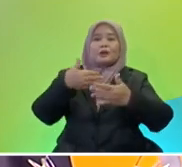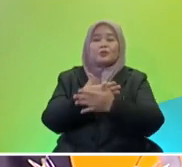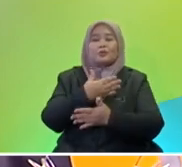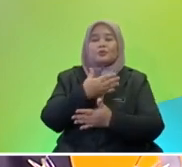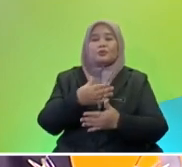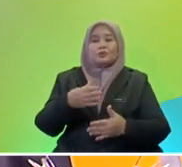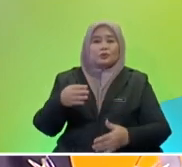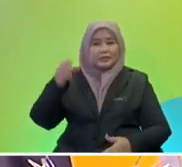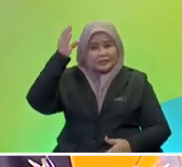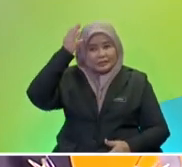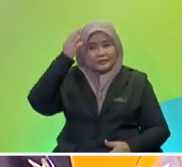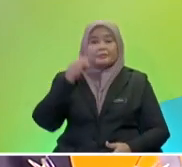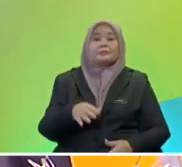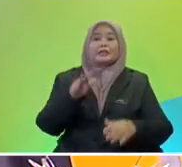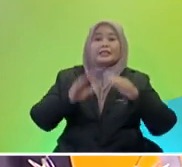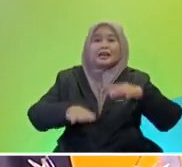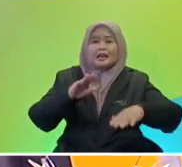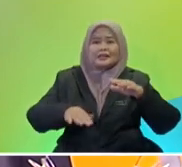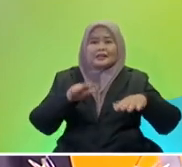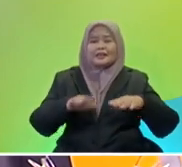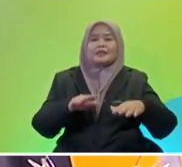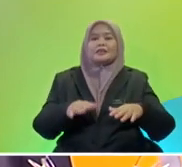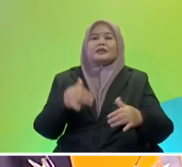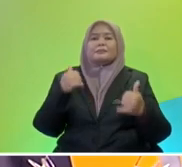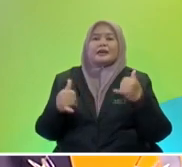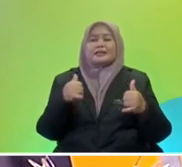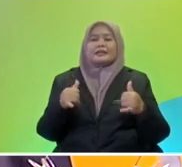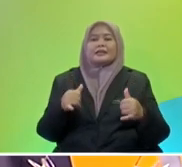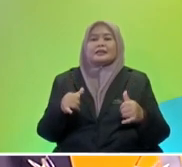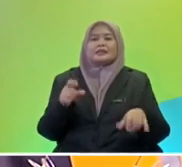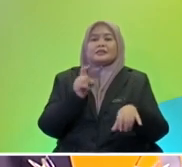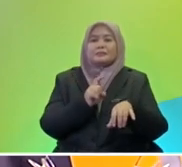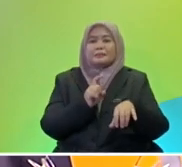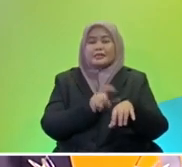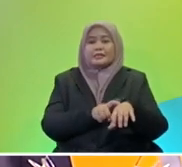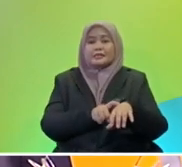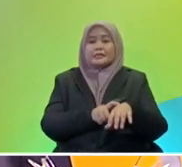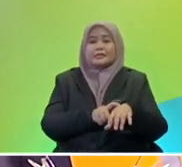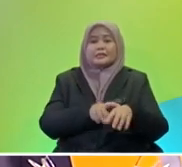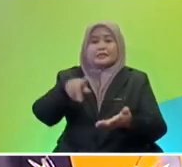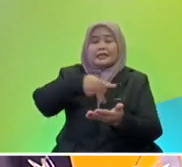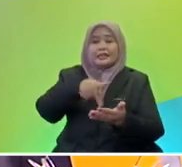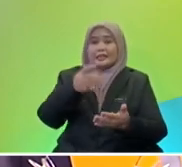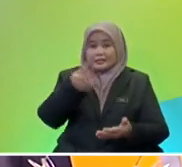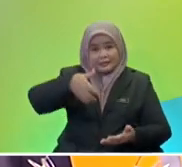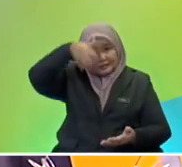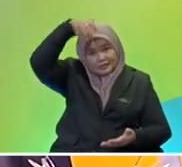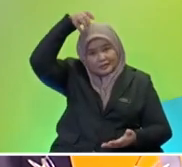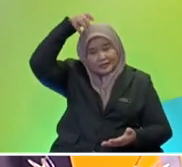gendang gendang ini dimainkan ke tarian singa